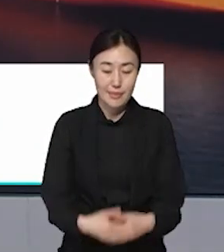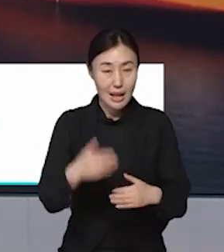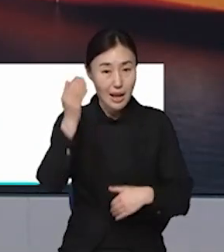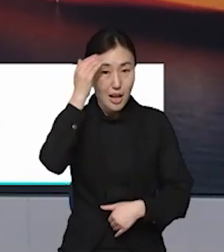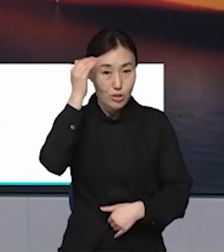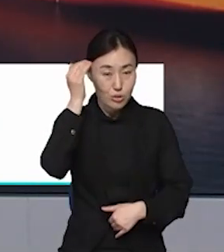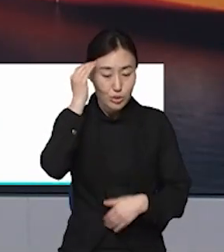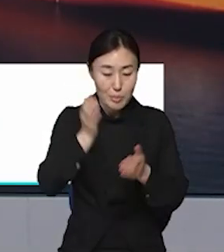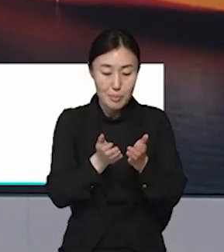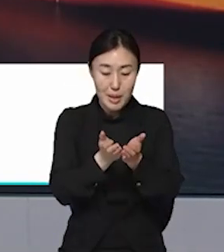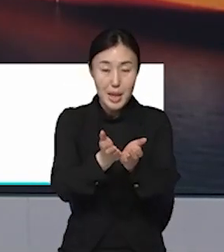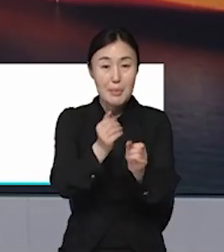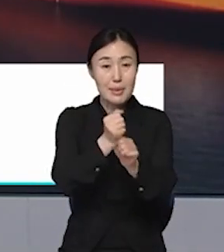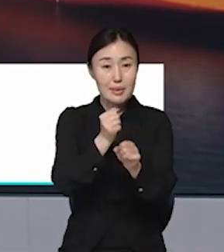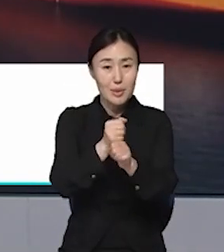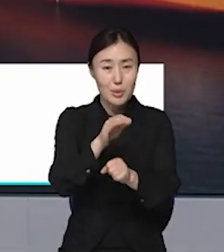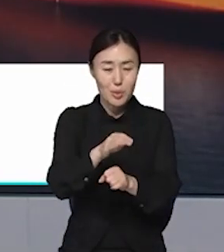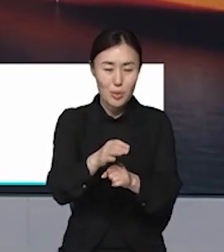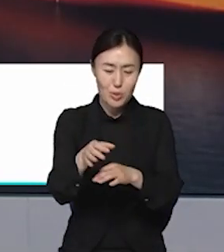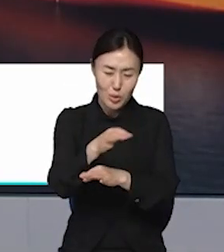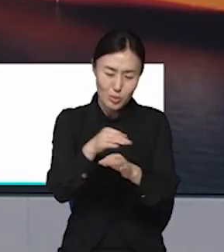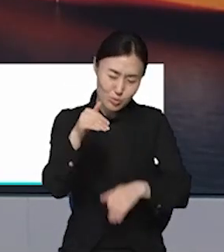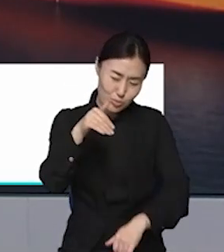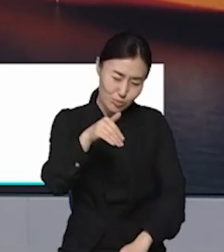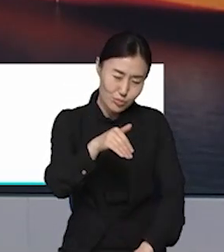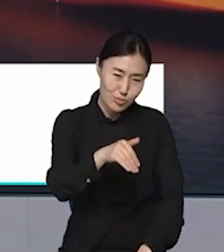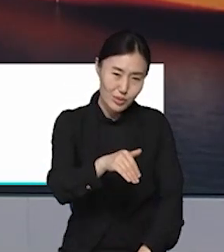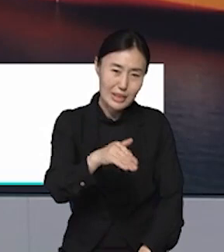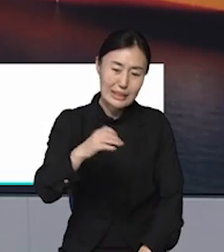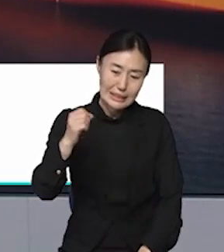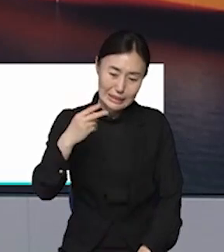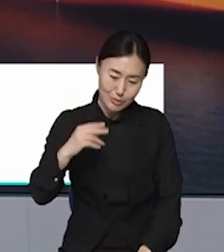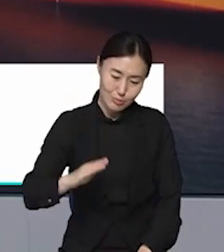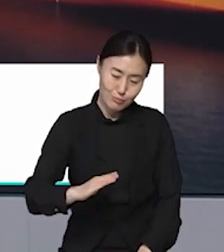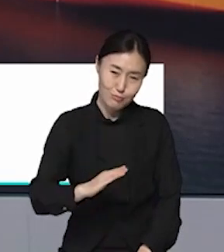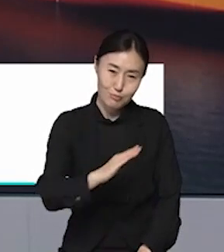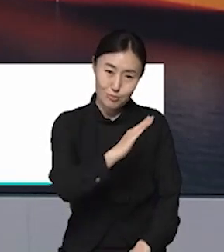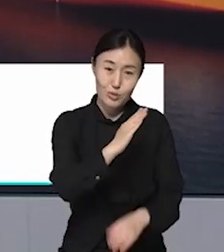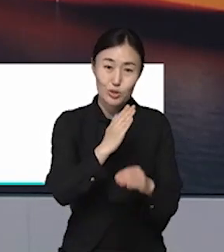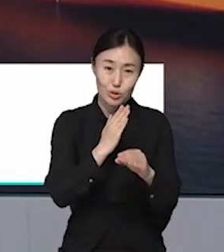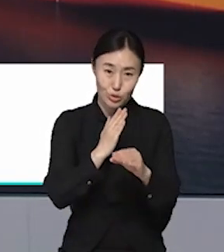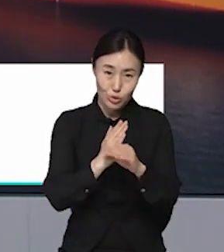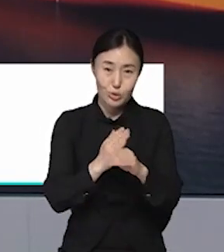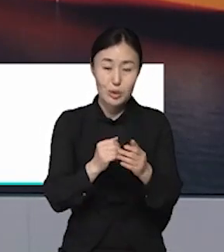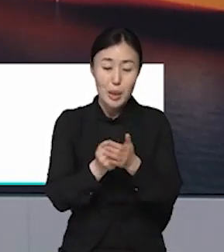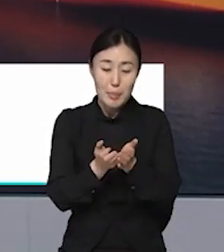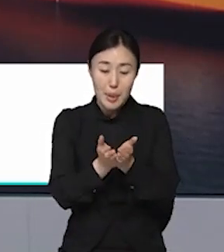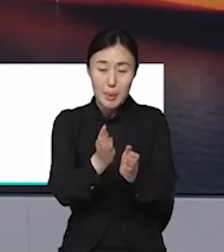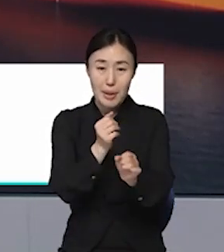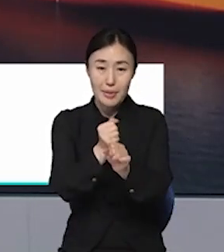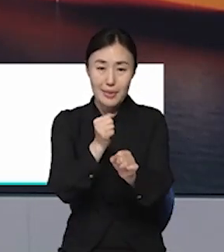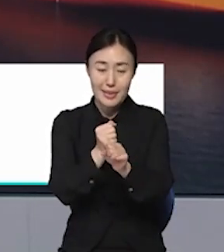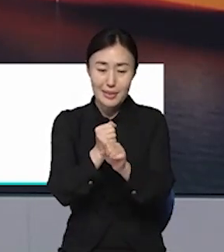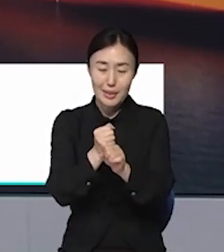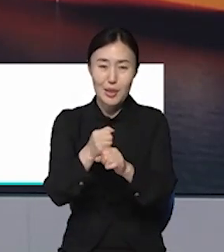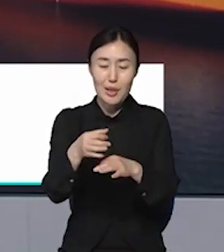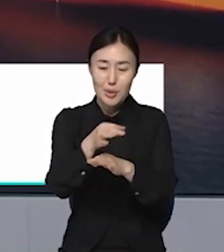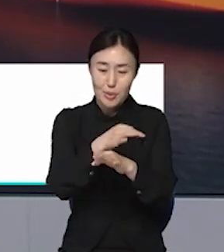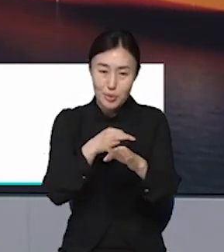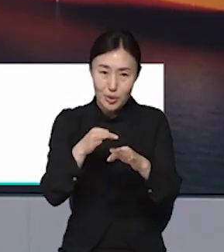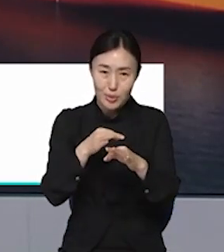국내 조선업계가 긴 불황의 터널을 벗어나 기지개를 켜고 있습니다. 이처럼 조선업이 호황 국면에